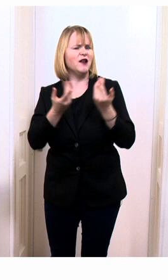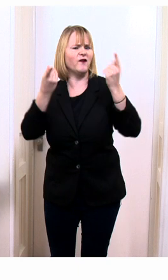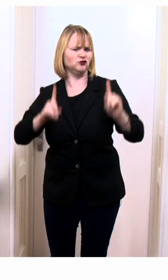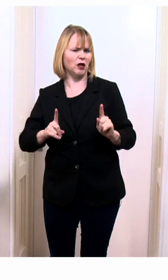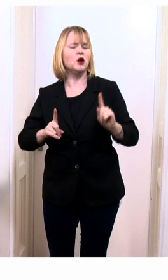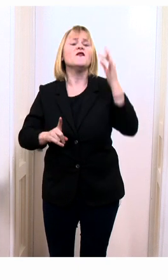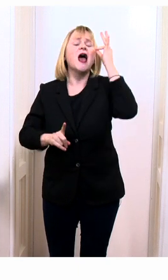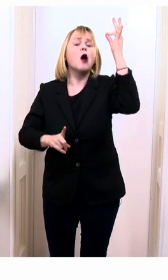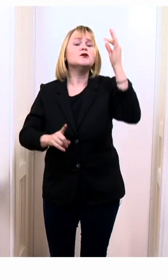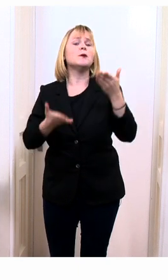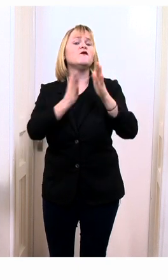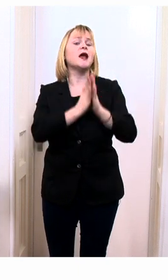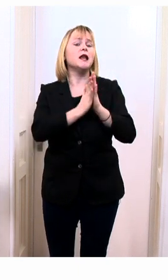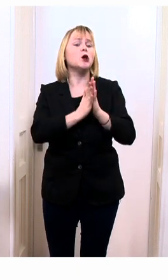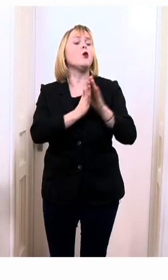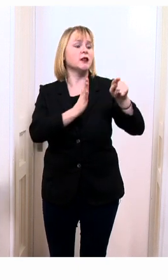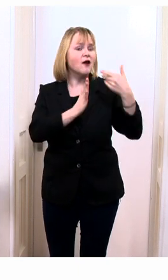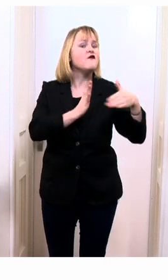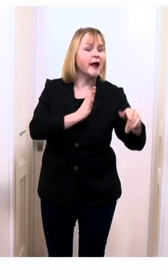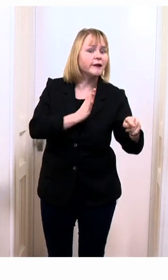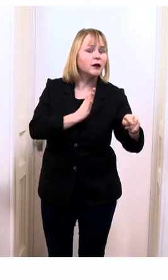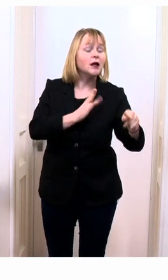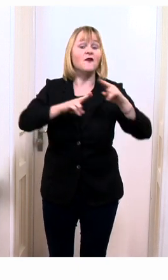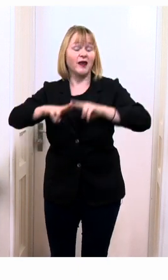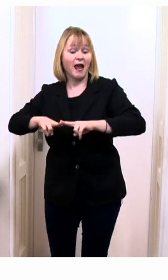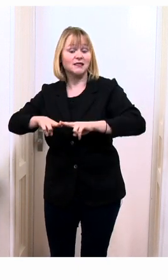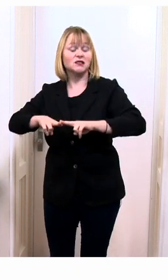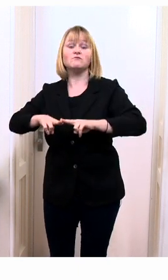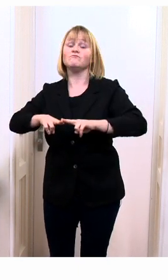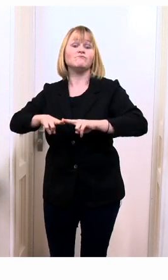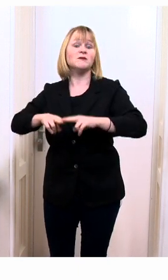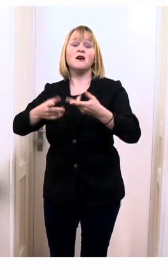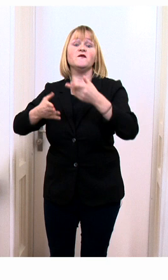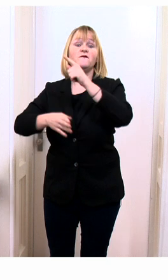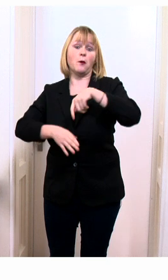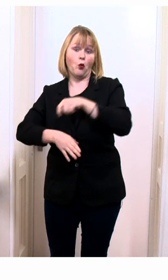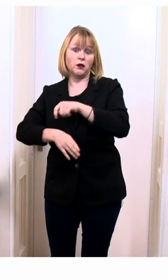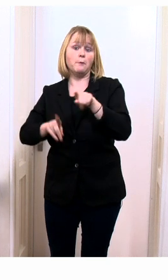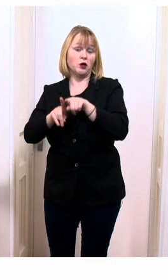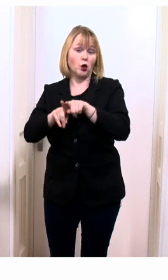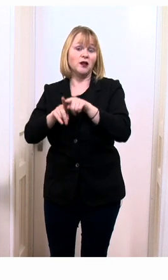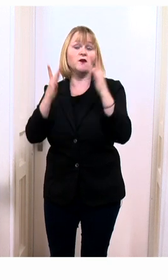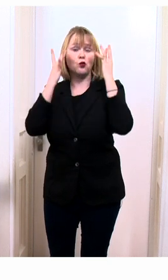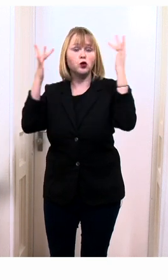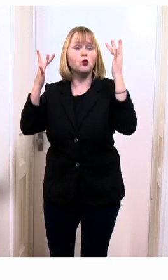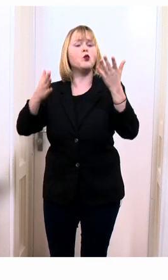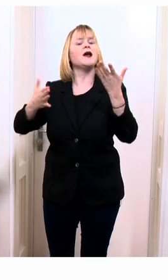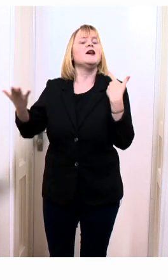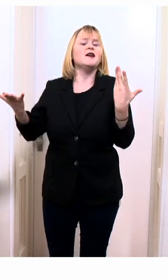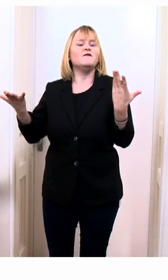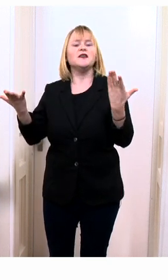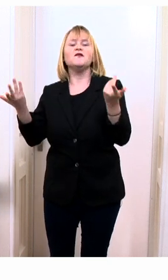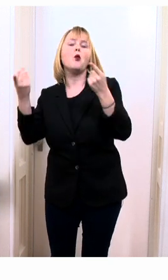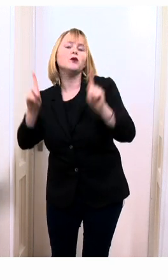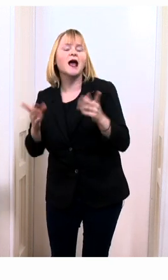religiösen Veranstaltungen verboten. Auch alle Kultur-, Unterhaltungs-, Freizeit- sowie Sportbetriebe